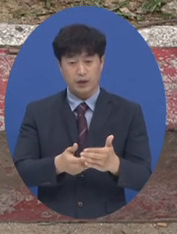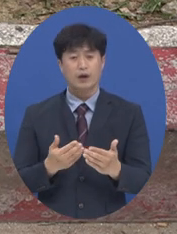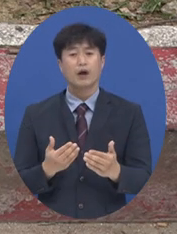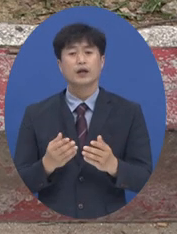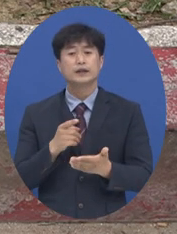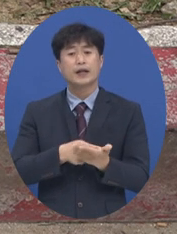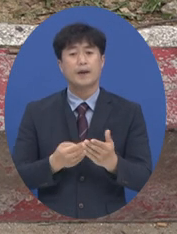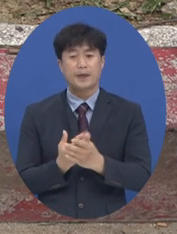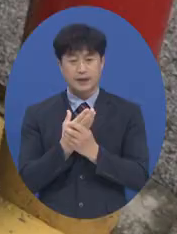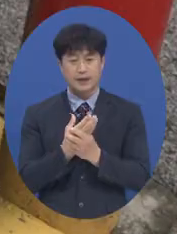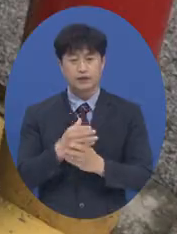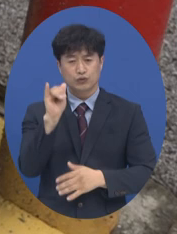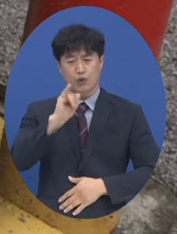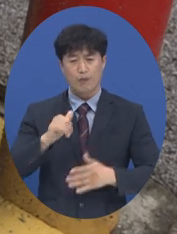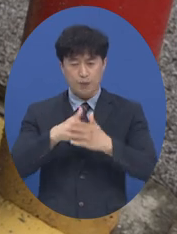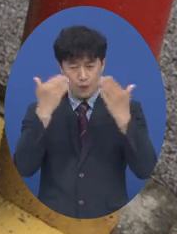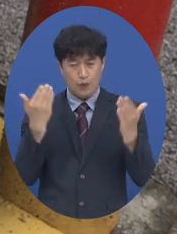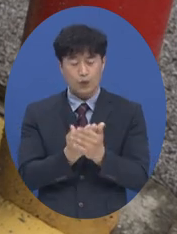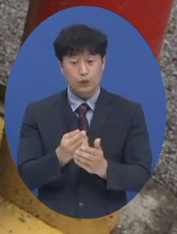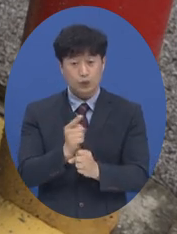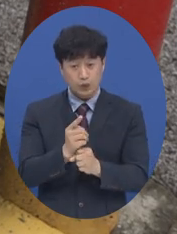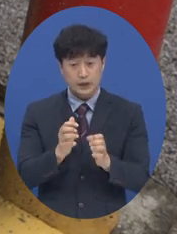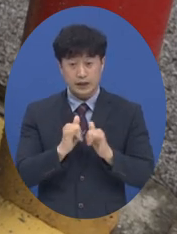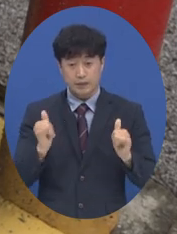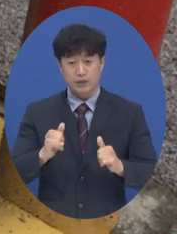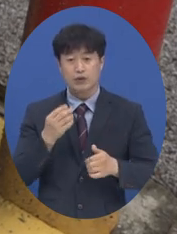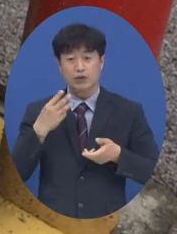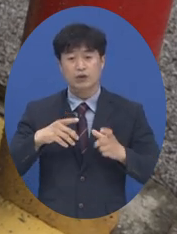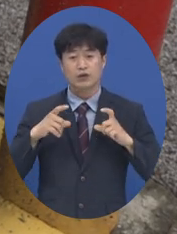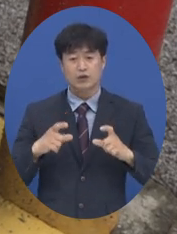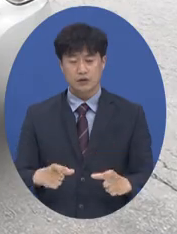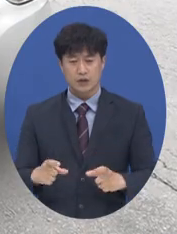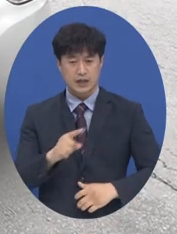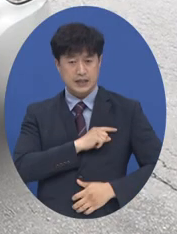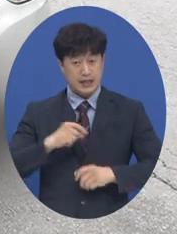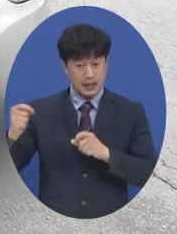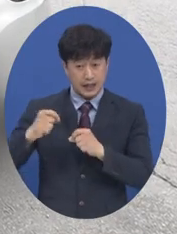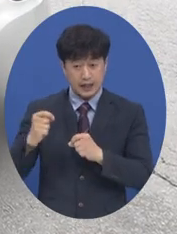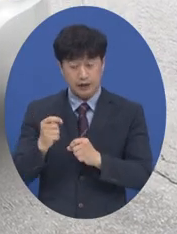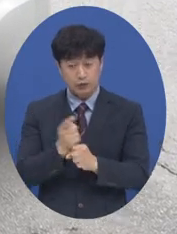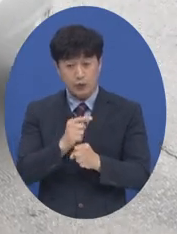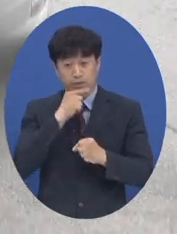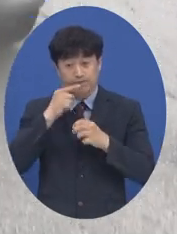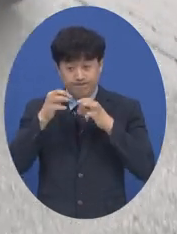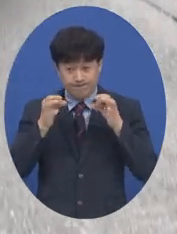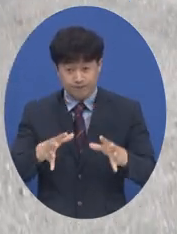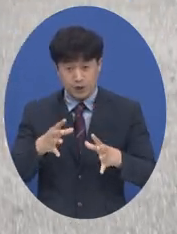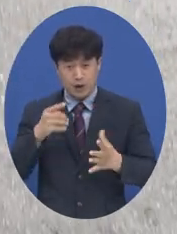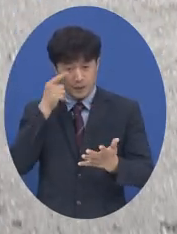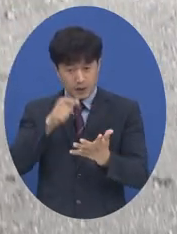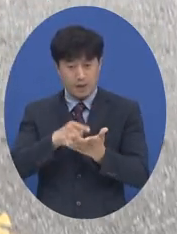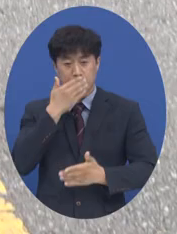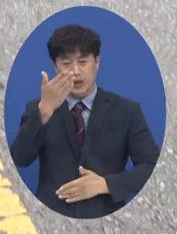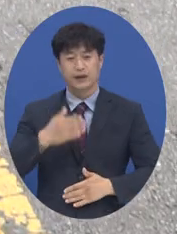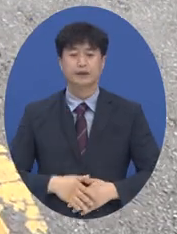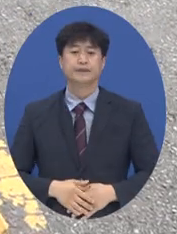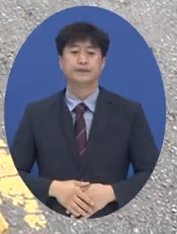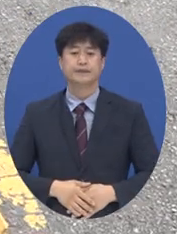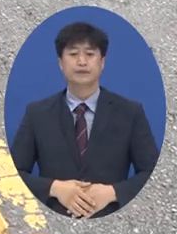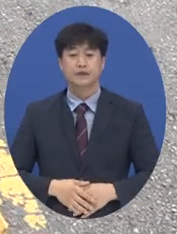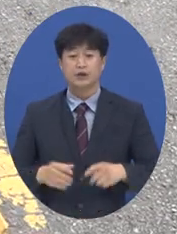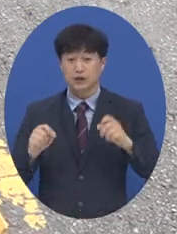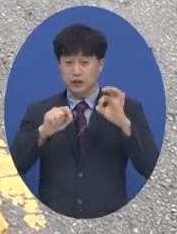경우 전국 모든 소방 공무원들이 경기 지역에 위치한 가장 가까운 소화전을 한눈에 찾을 수 있는 겁니다.